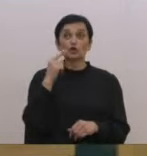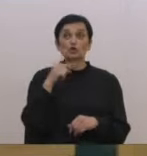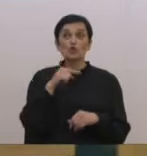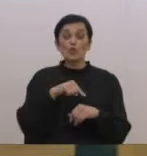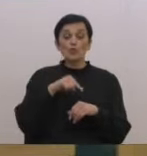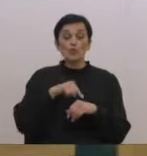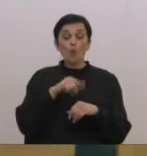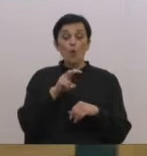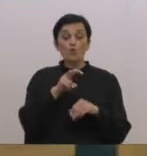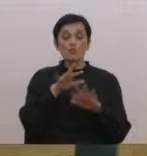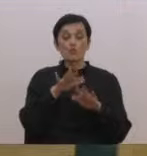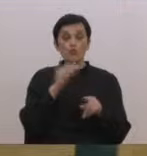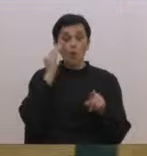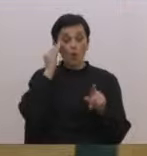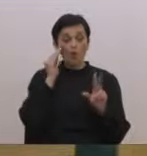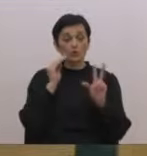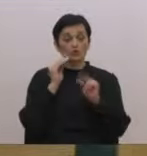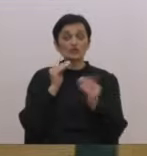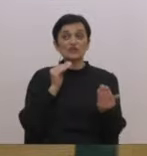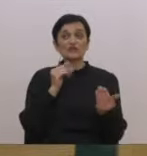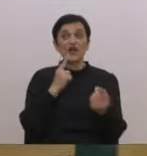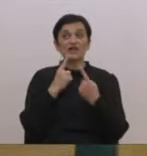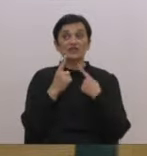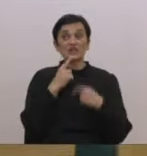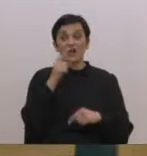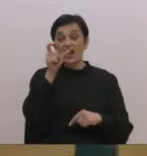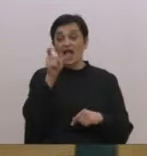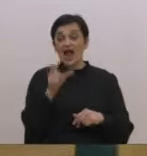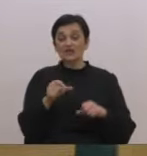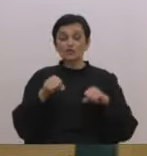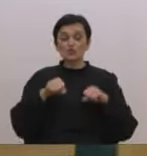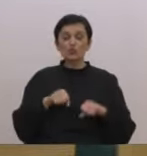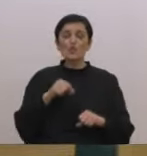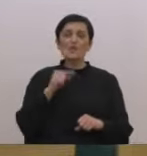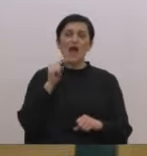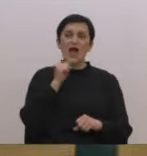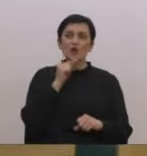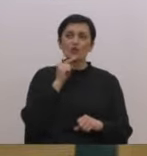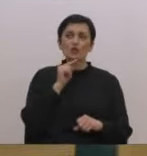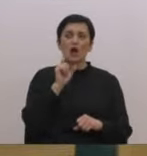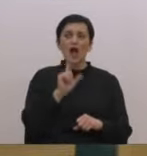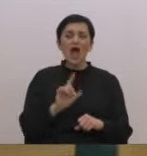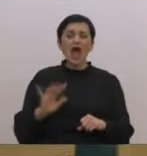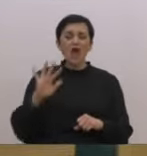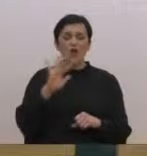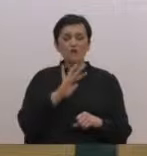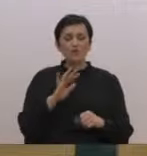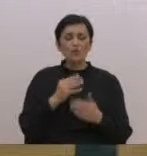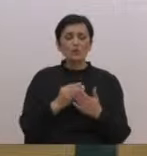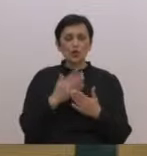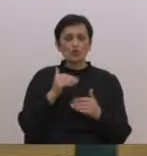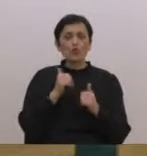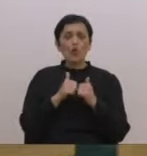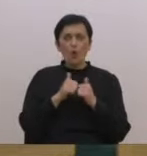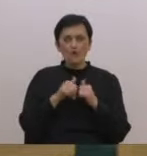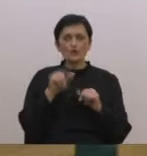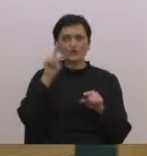პოზიციიდან, ყოველთვის როდესაც თქვენ ისაუბრებთ ადამიანის უფლებებზე, ეკონომიკაზე, ევროპულ ღირებულებებზე, ყოველთვის იცოდეთ,